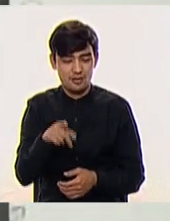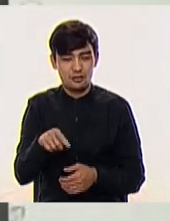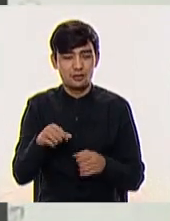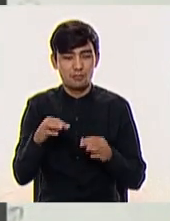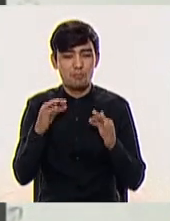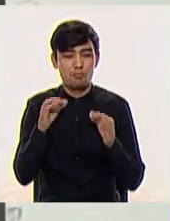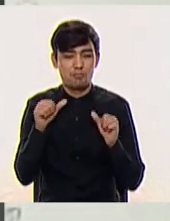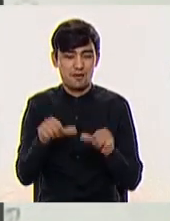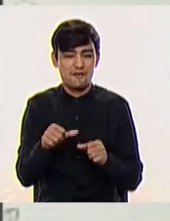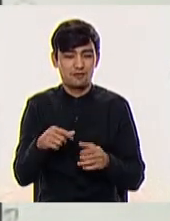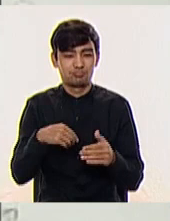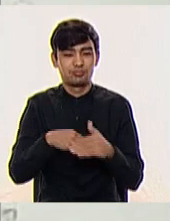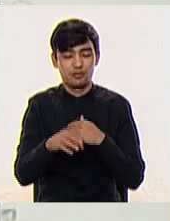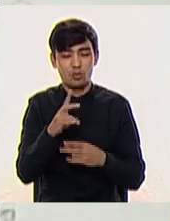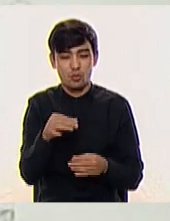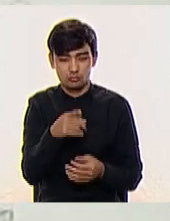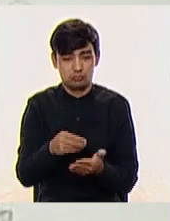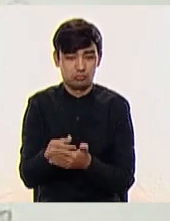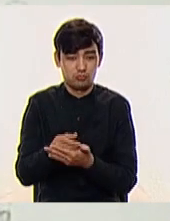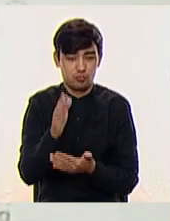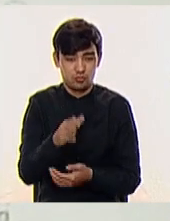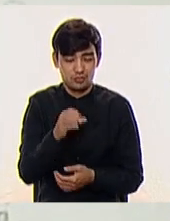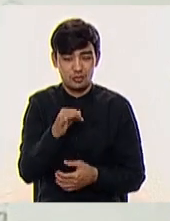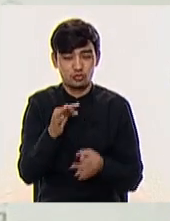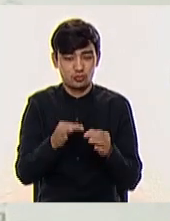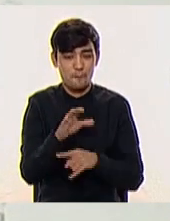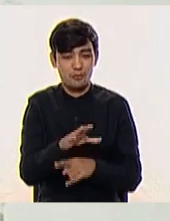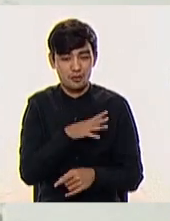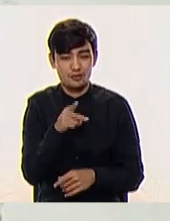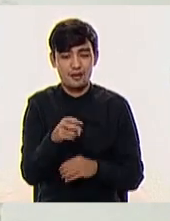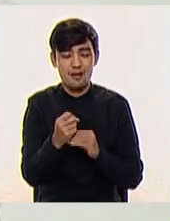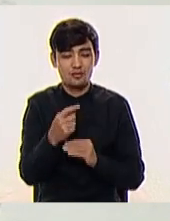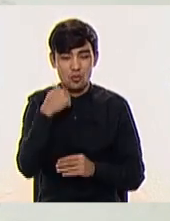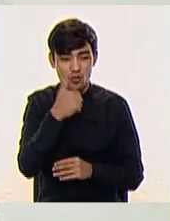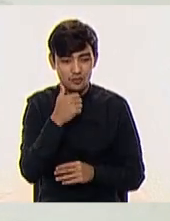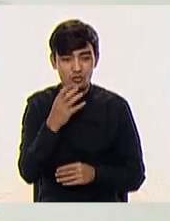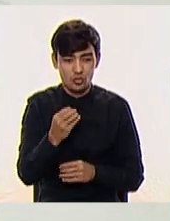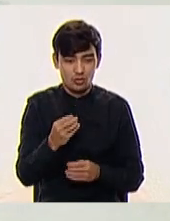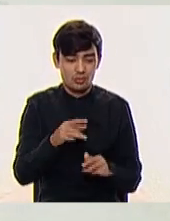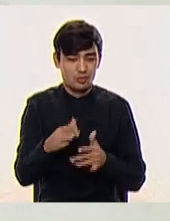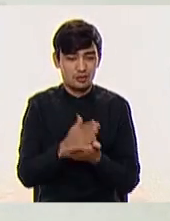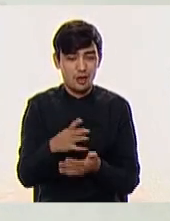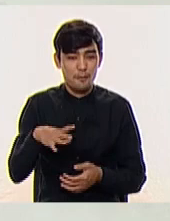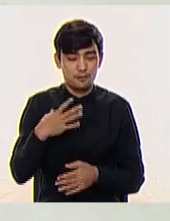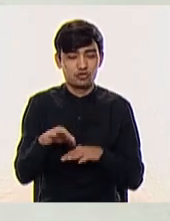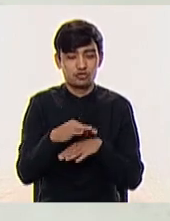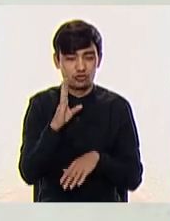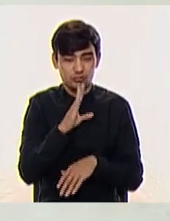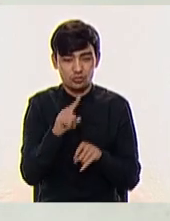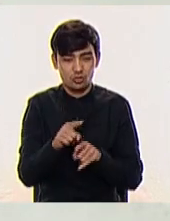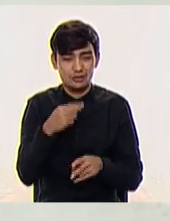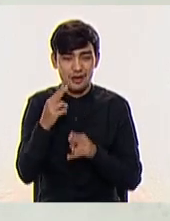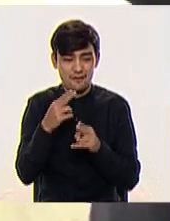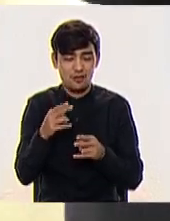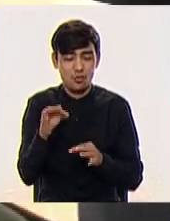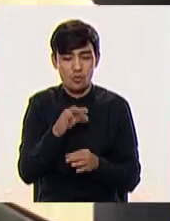из Казахстана, но не освобождает его от алиментов, так как судебный приказ от 2011 года все еще действует, а бывшая супруга не обращалась с